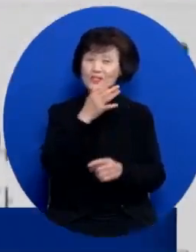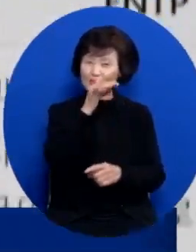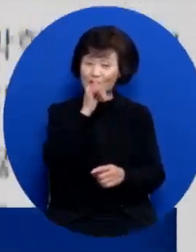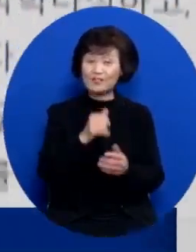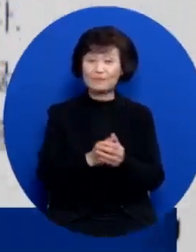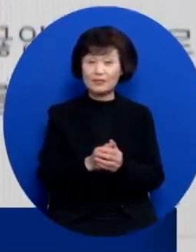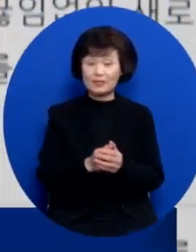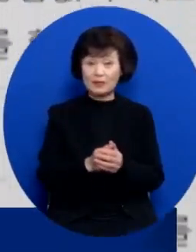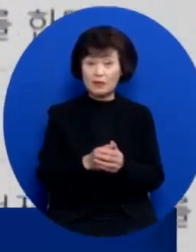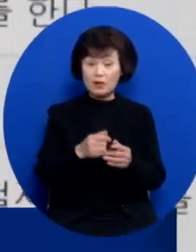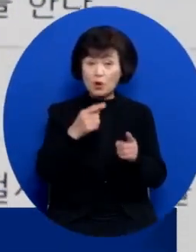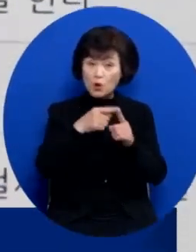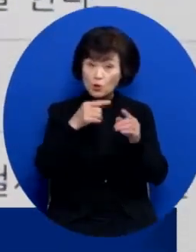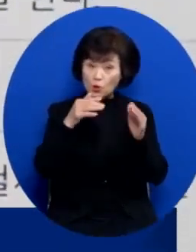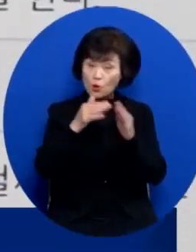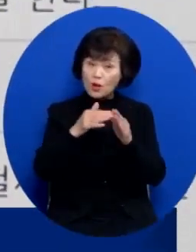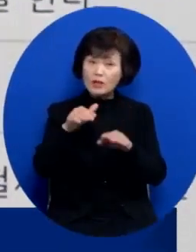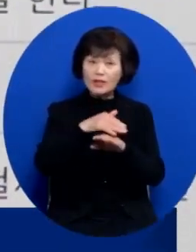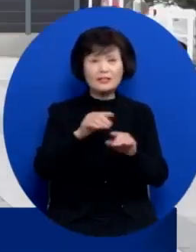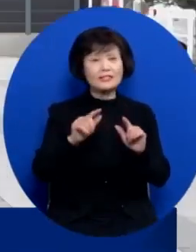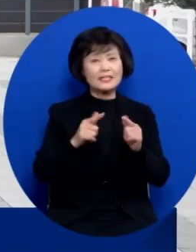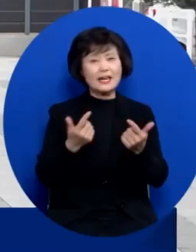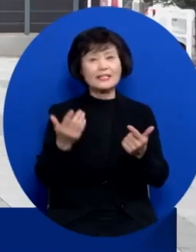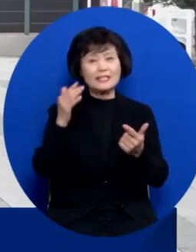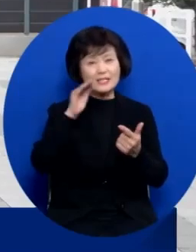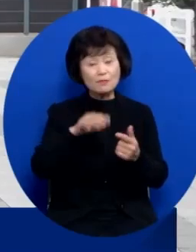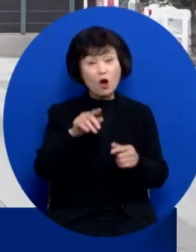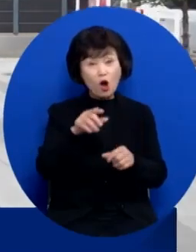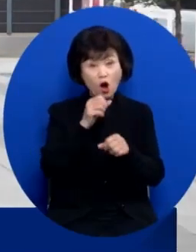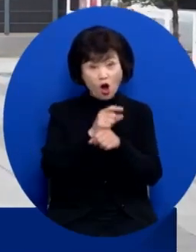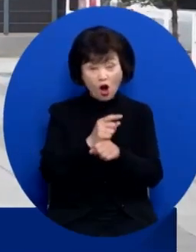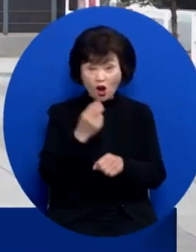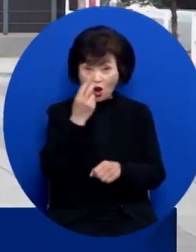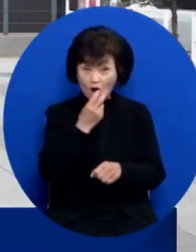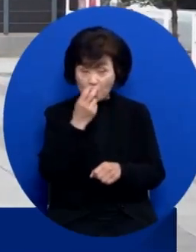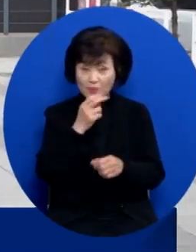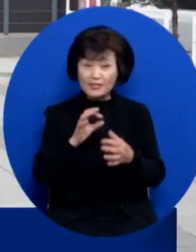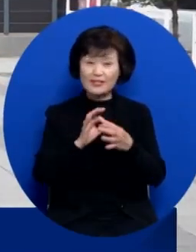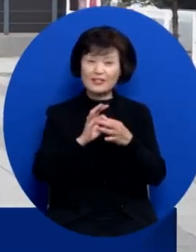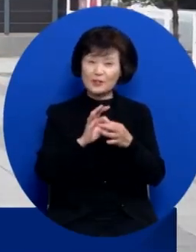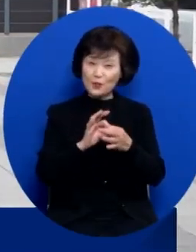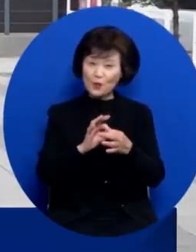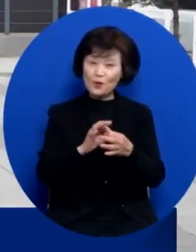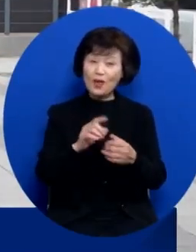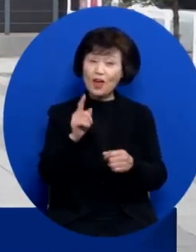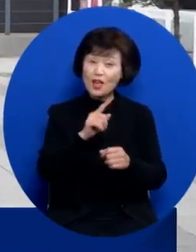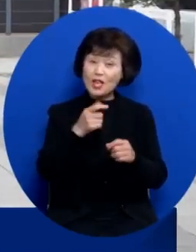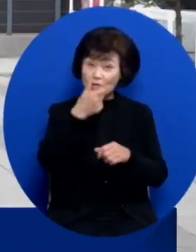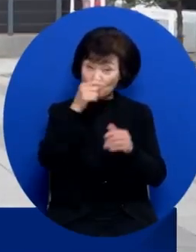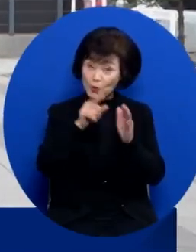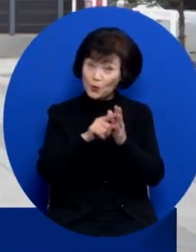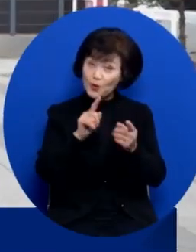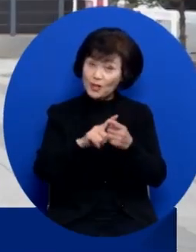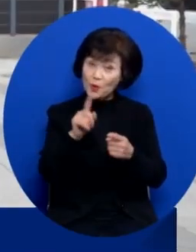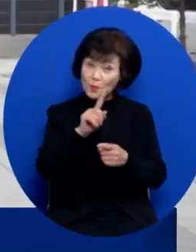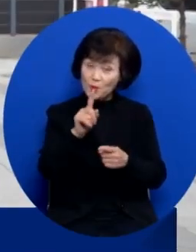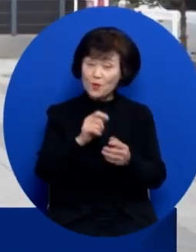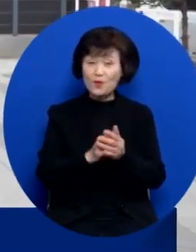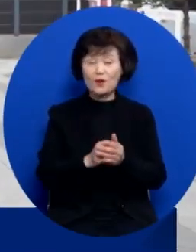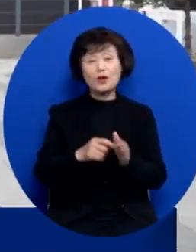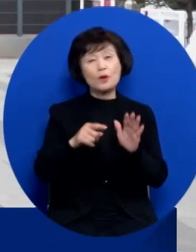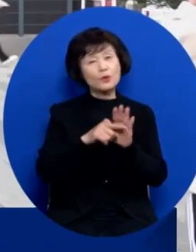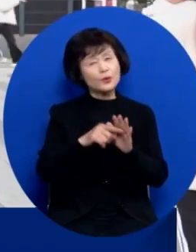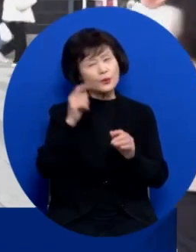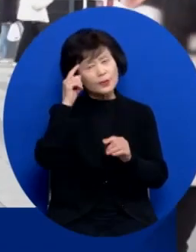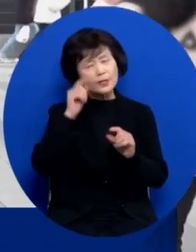기독교를 안 다니시는데 이런 기독교 MBTI 관련해서 보셨을 때 어떤 네. 생각이 드셨는지? 부정적인 생각은 아닌데 들었을